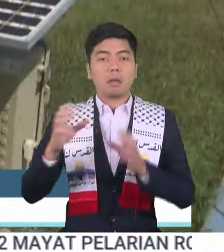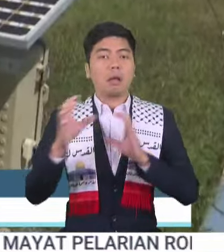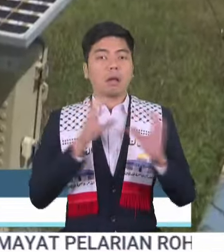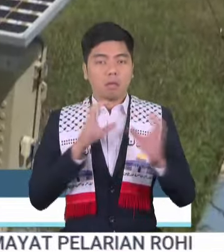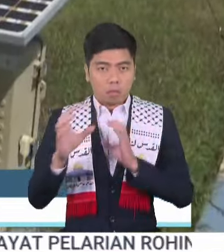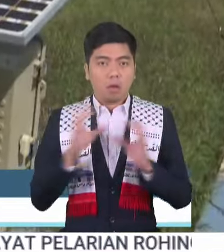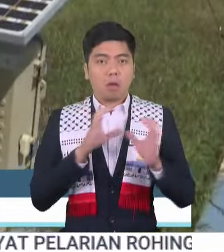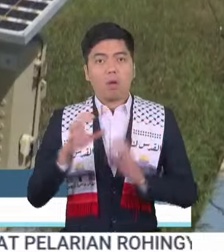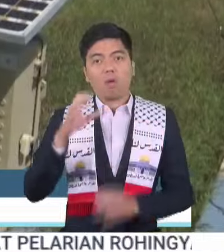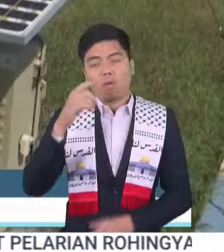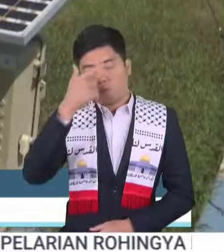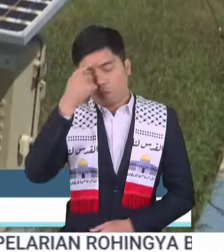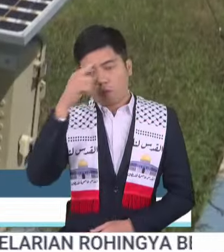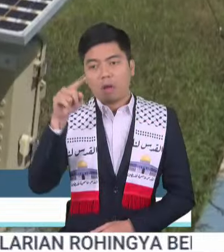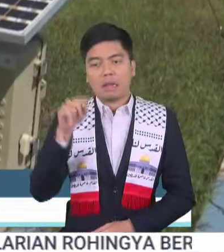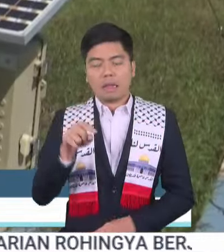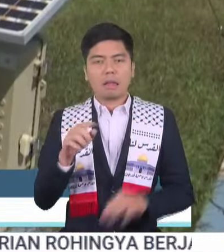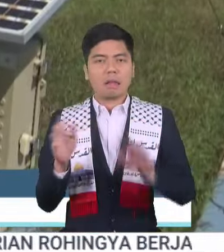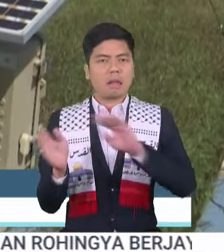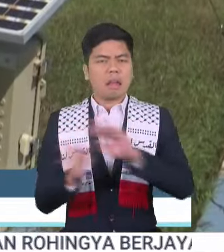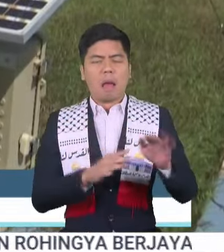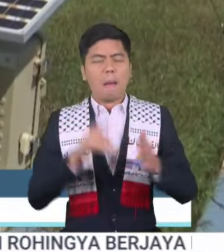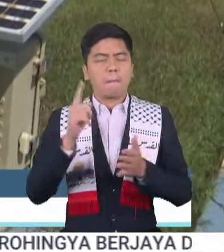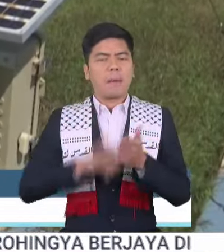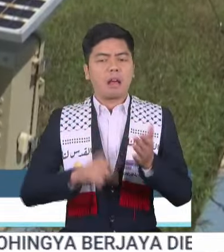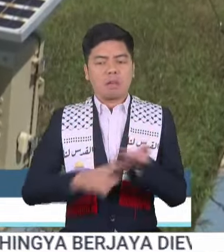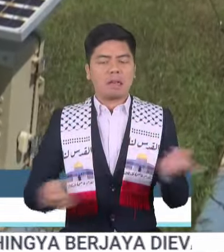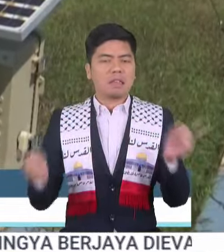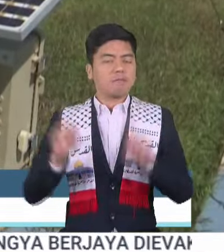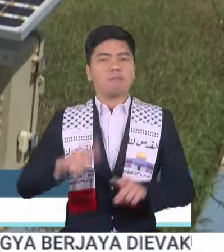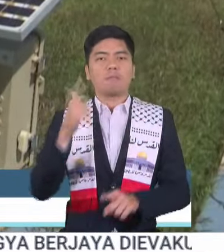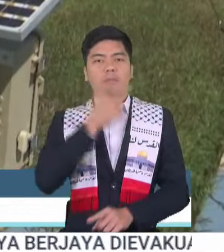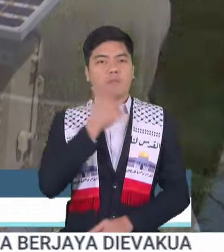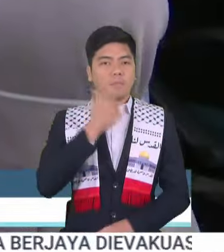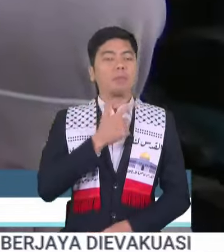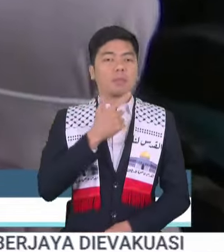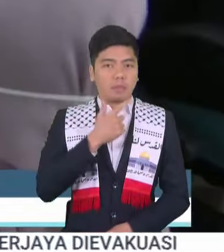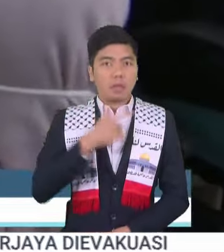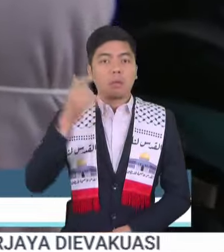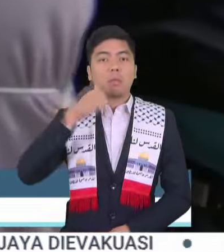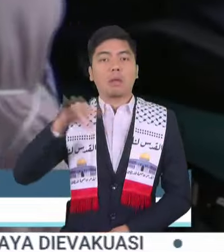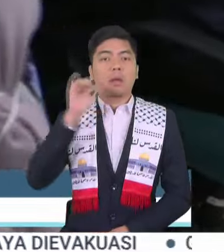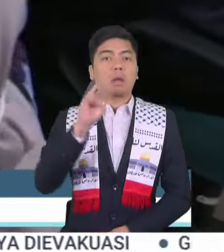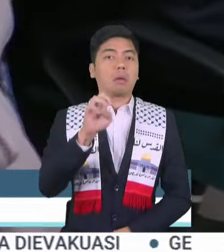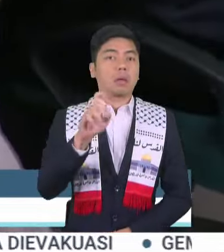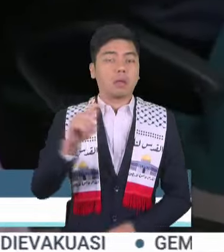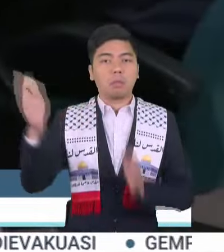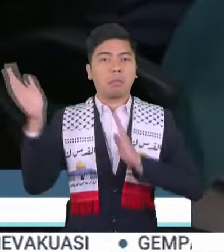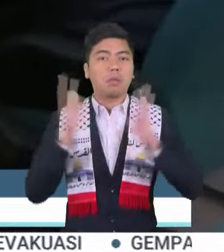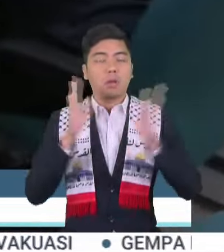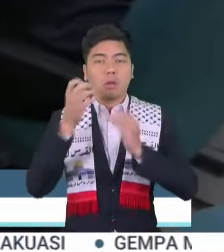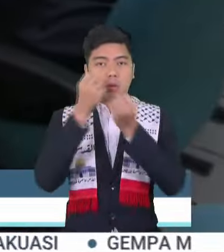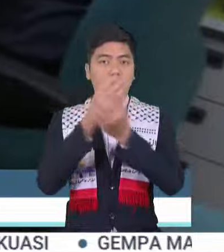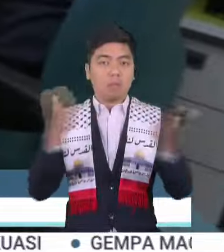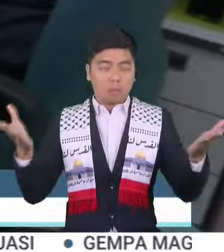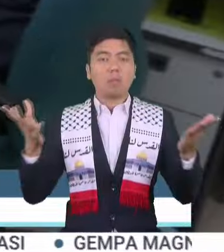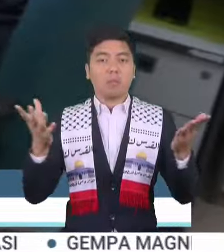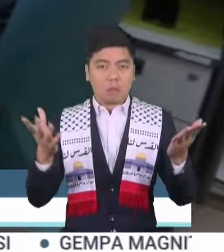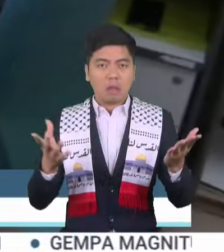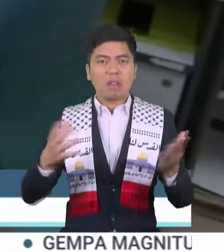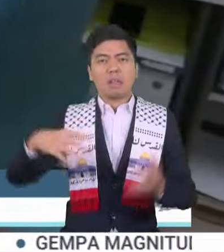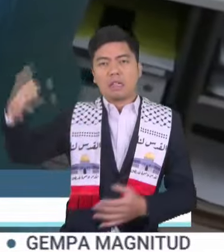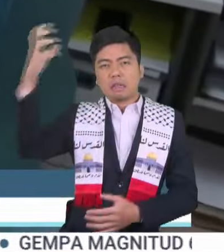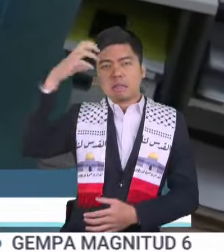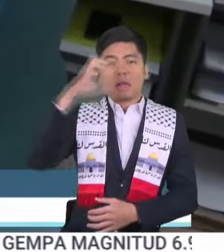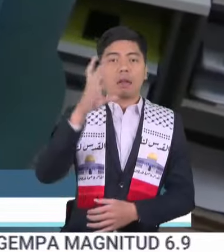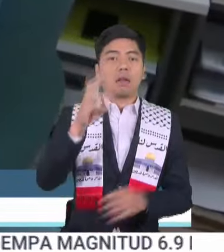kenyataan menyebut langkah itu bagi mengelak sebarang kejadian tidak diingini. Semalam Met Malaysia memaklumkan suhu di 6 daerah